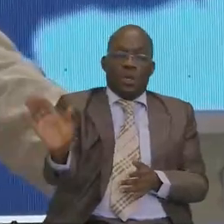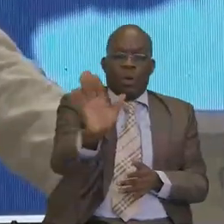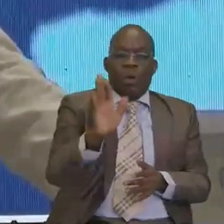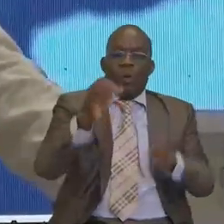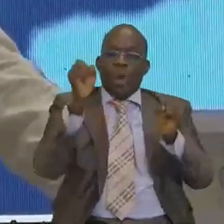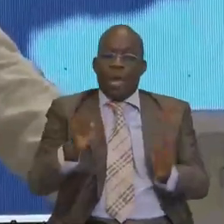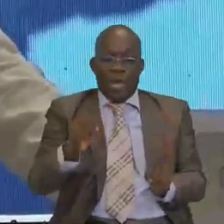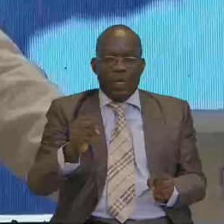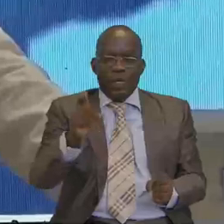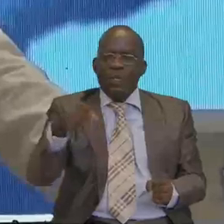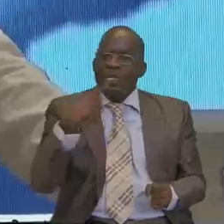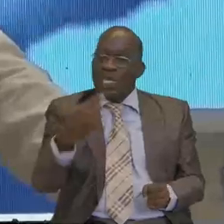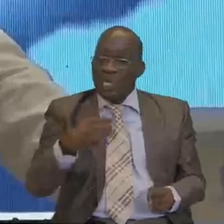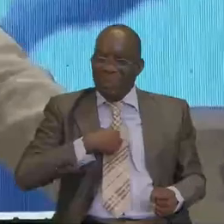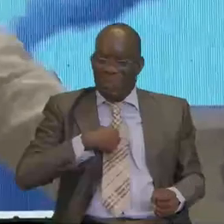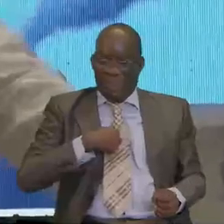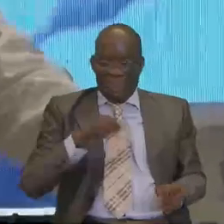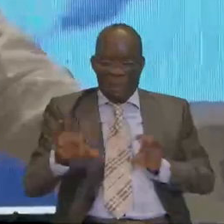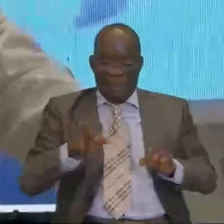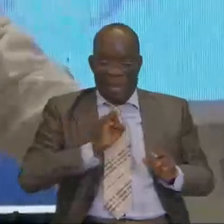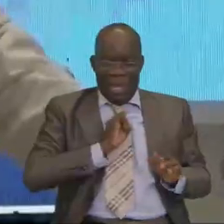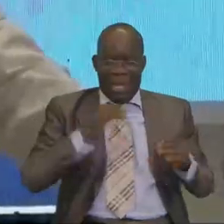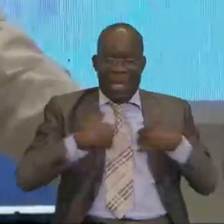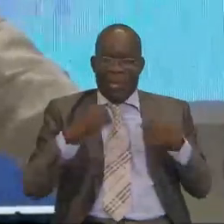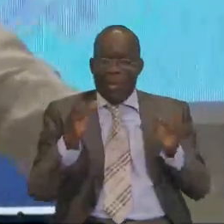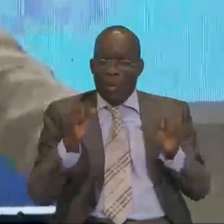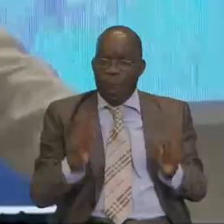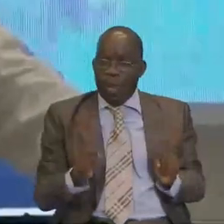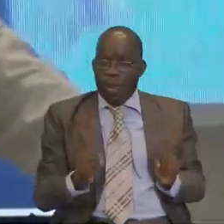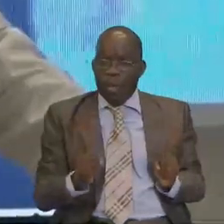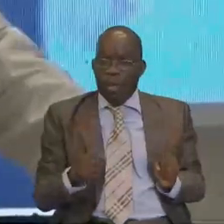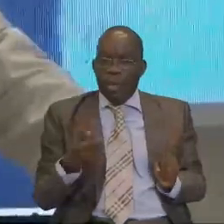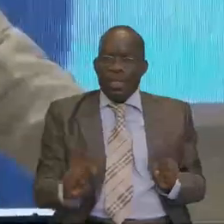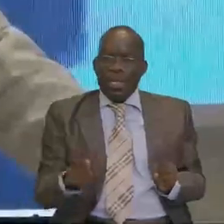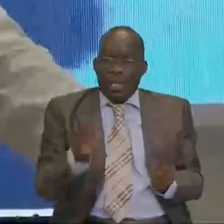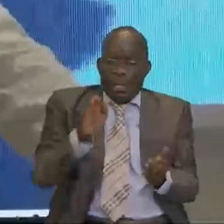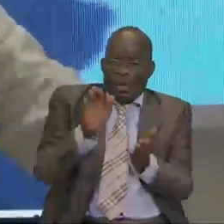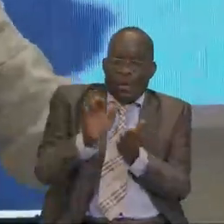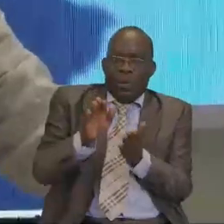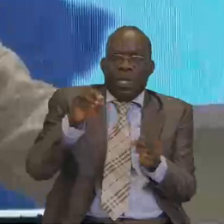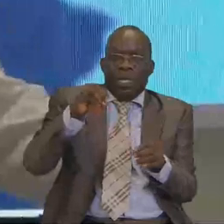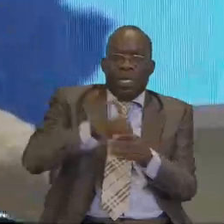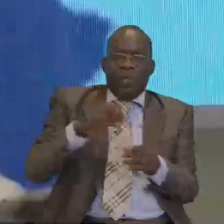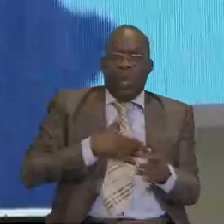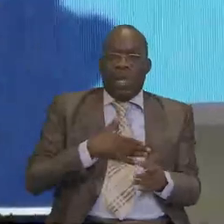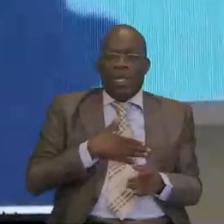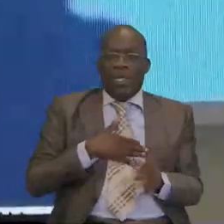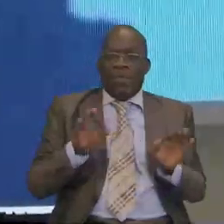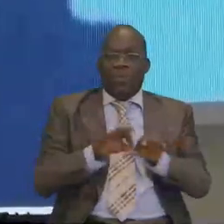Il dit, moi, est-ce que moi j'ai la puissance? Je suis le moindre dans notre famille.